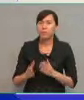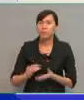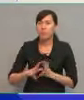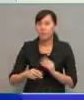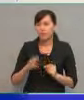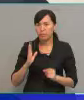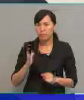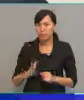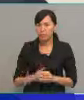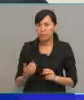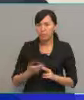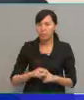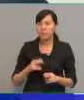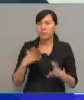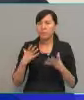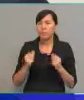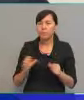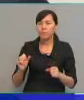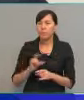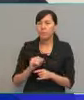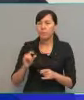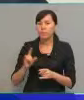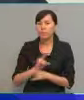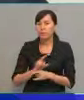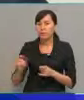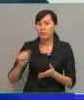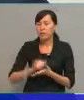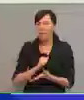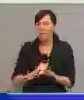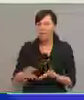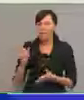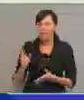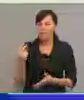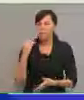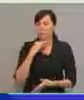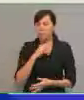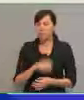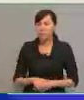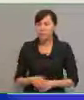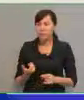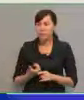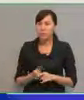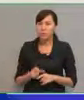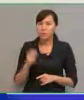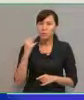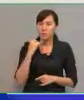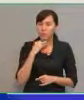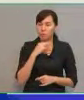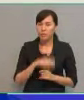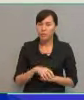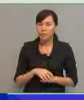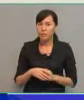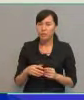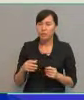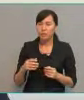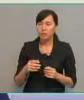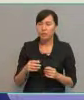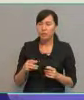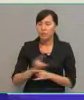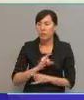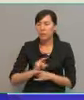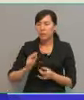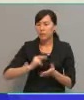нәтижелі болмақ. Себебі осы күні жалған құжатпен жүретін жүргізушілер көп. Себебі өте көп қолдан жасалған справкілер